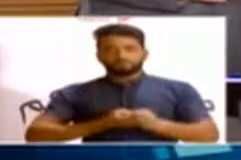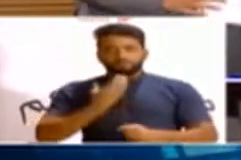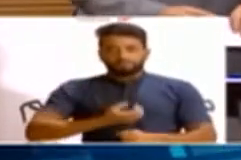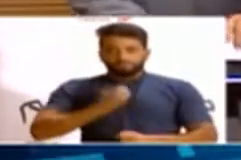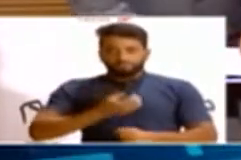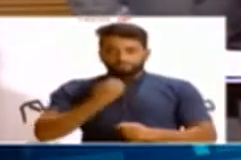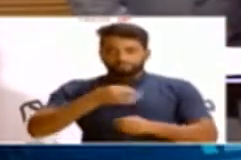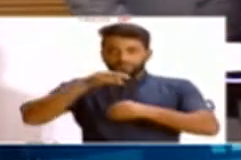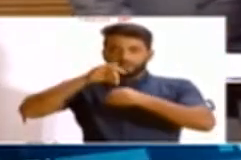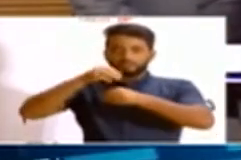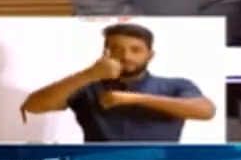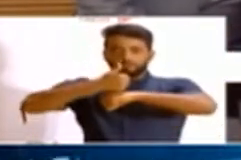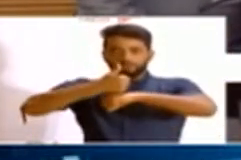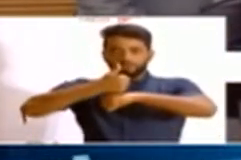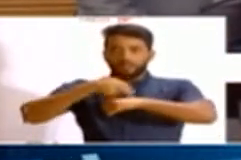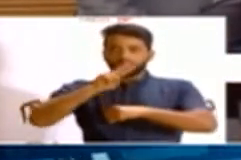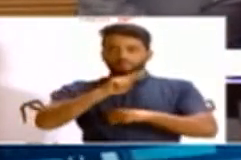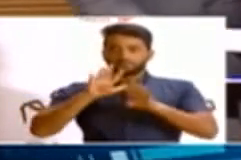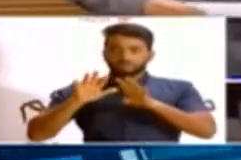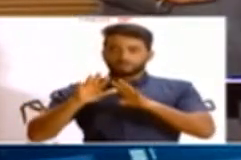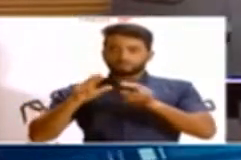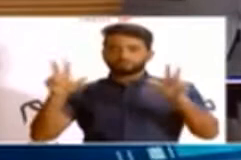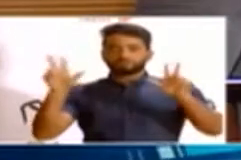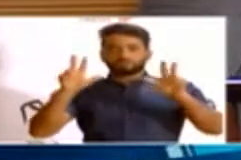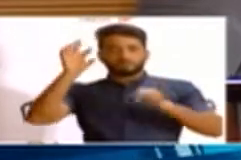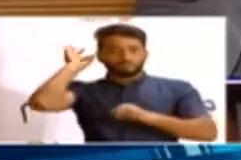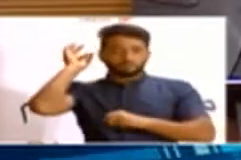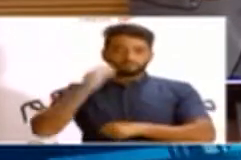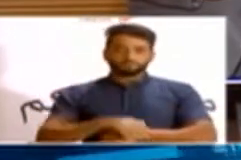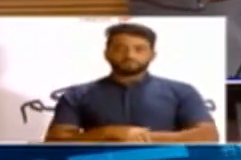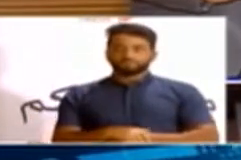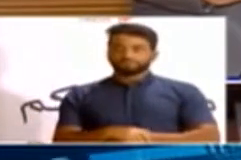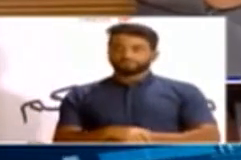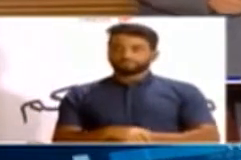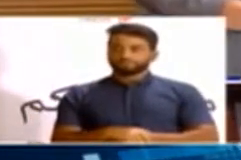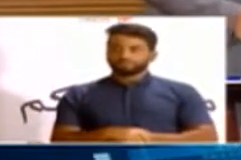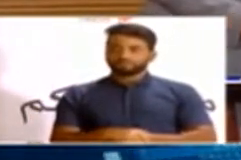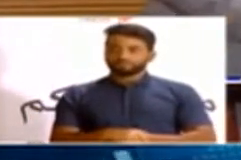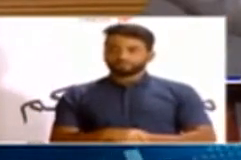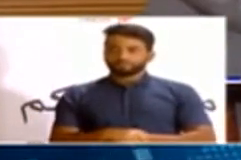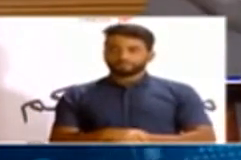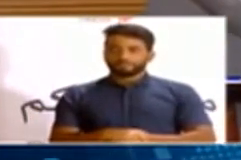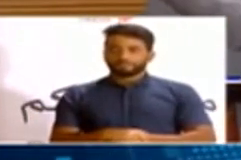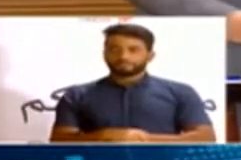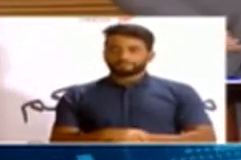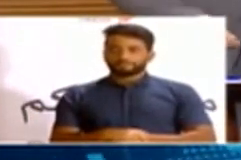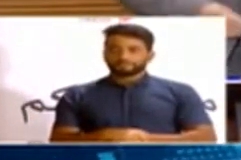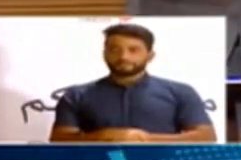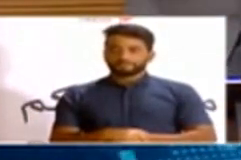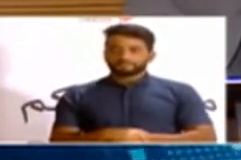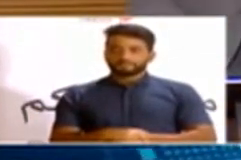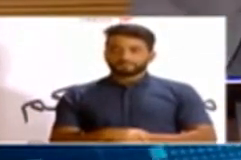برنامج جيد. هناك عديد المعطيات المتشابكة والمعقدة والمتداخلة. هناك